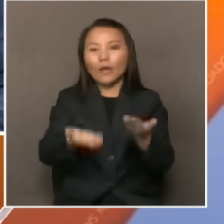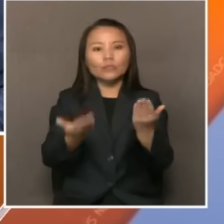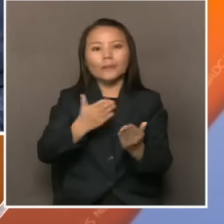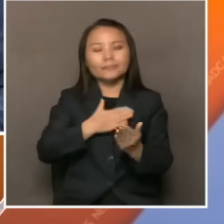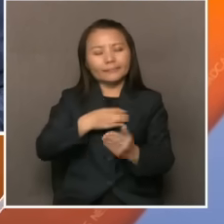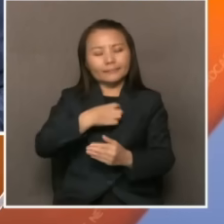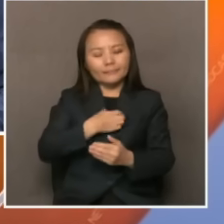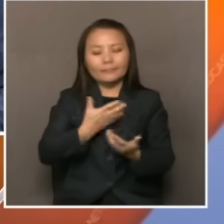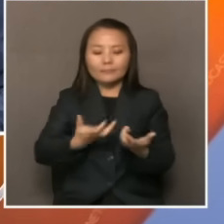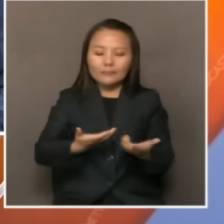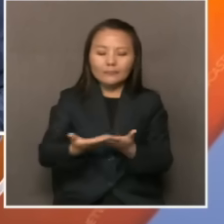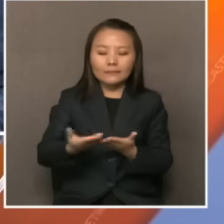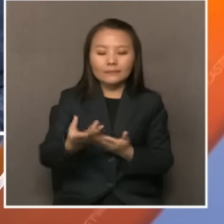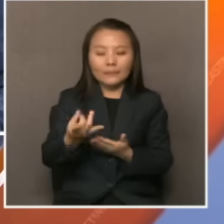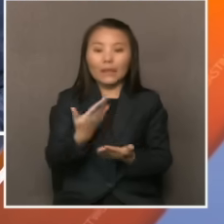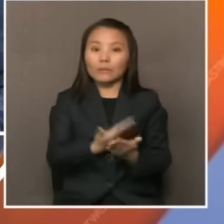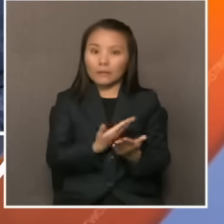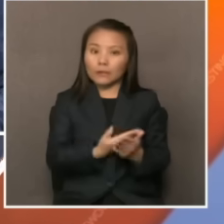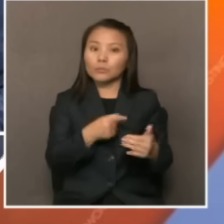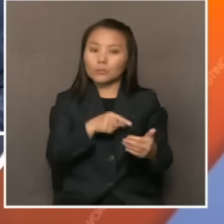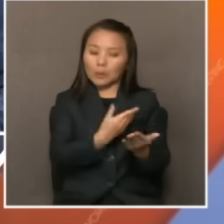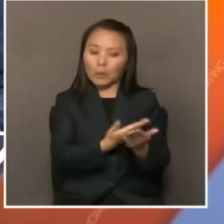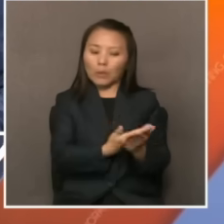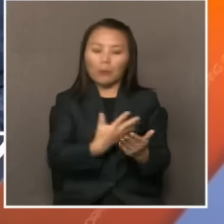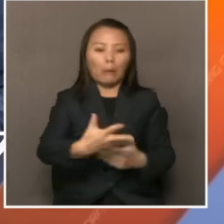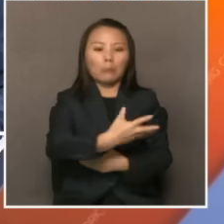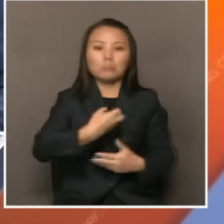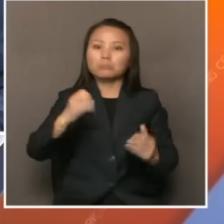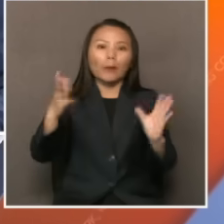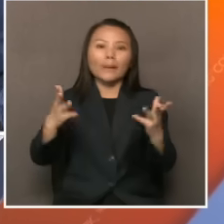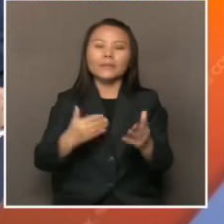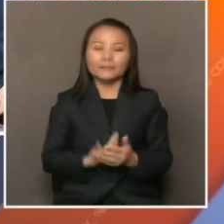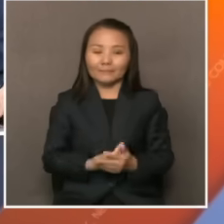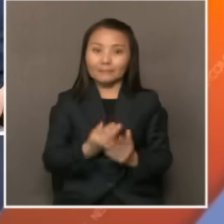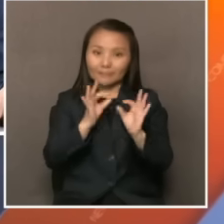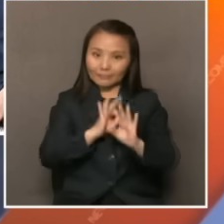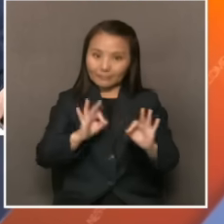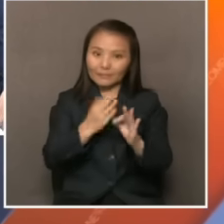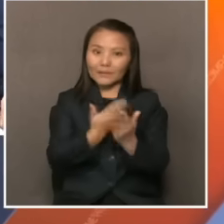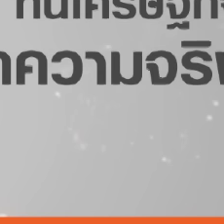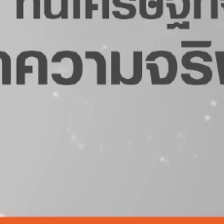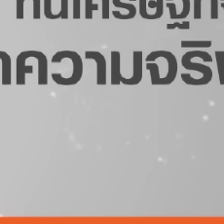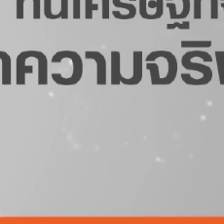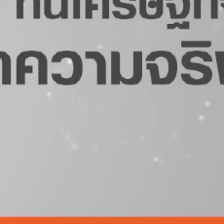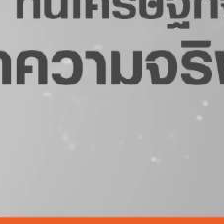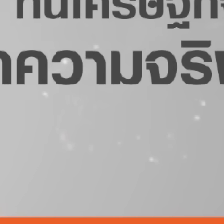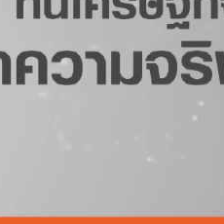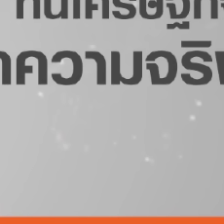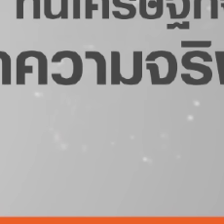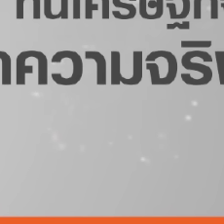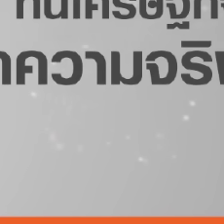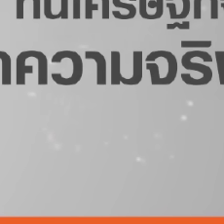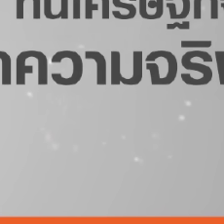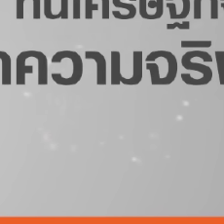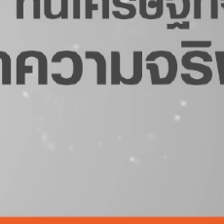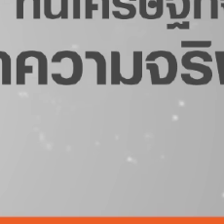ความจำเป็นจริงๆเพราะว่าเงินส่วนนี้ก็จะไม่มีการริบคืนแต่อย่างใดค่ะวางแผนกันให้ดีนะครับวันนี้ขอบคุณพี่ลิซ่าครับขอบคุณที่ติด